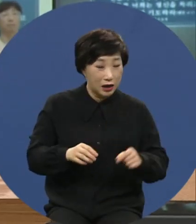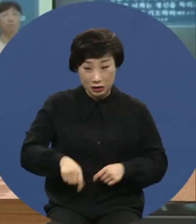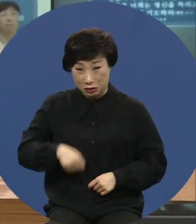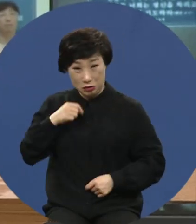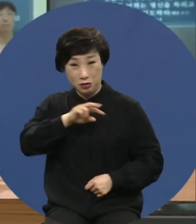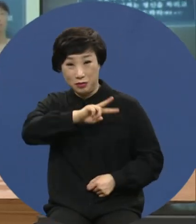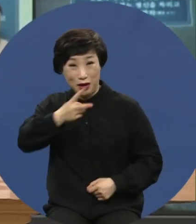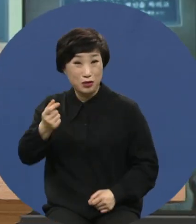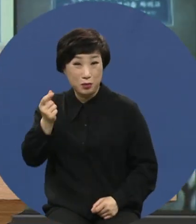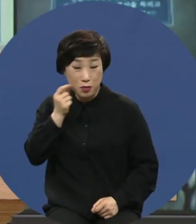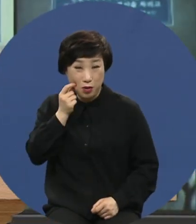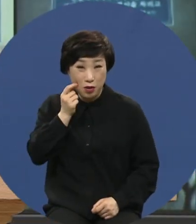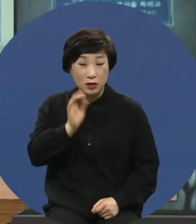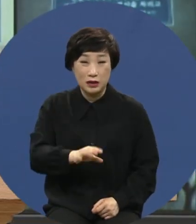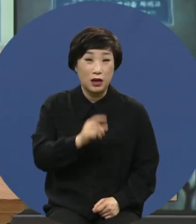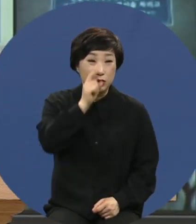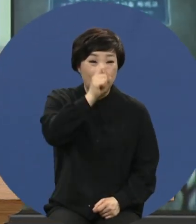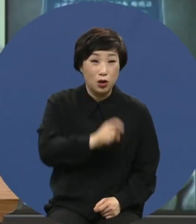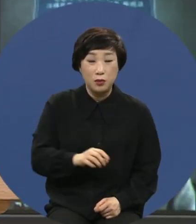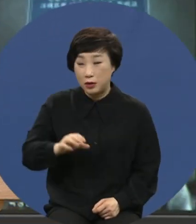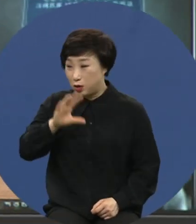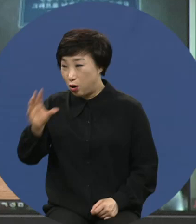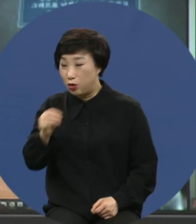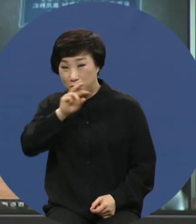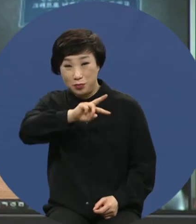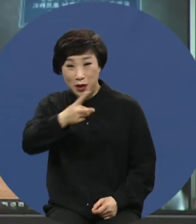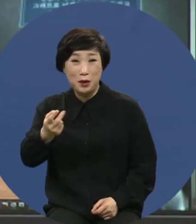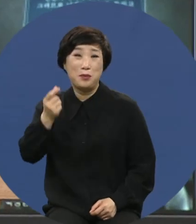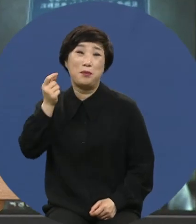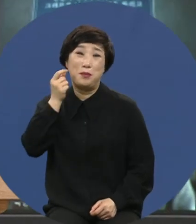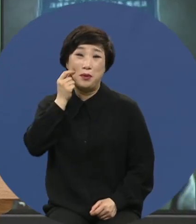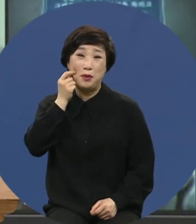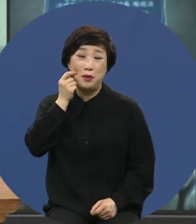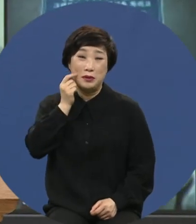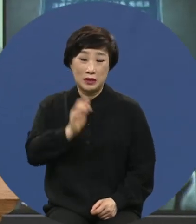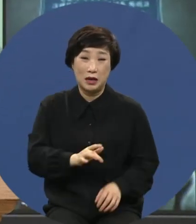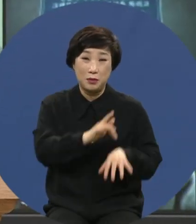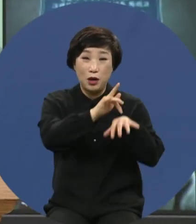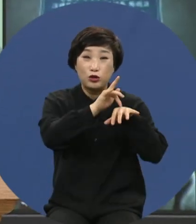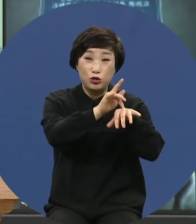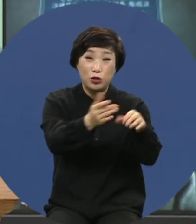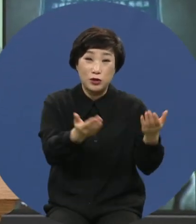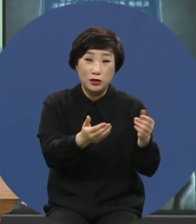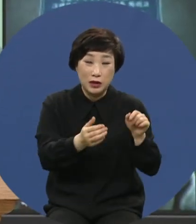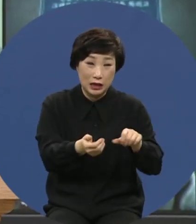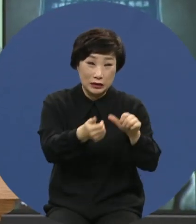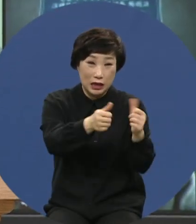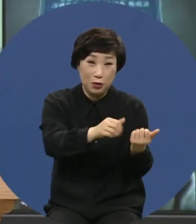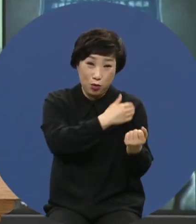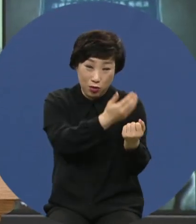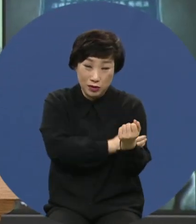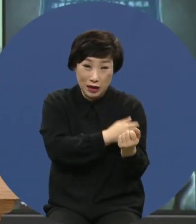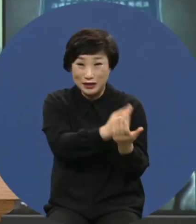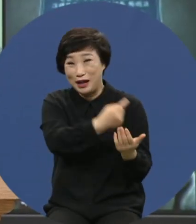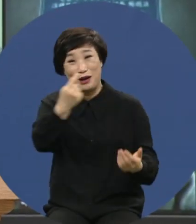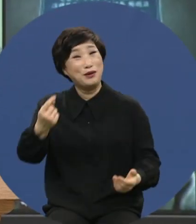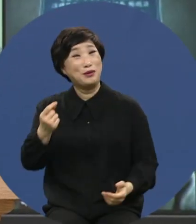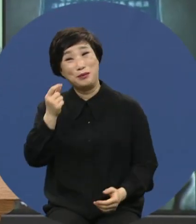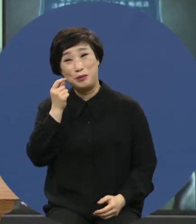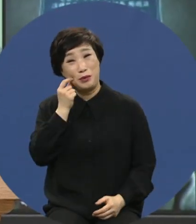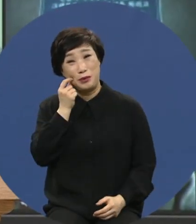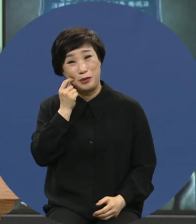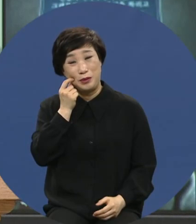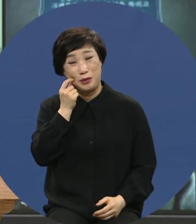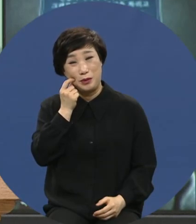없는 것, 더러움에서 거룩할 수는 없는 것, 마귀 사단 귀신 사망 권세에서 나올 수는 없는